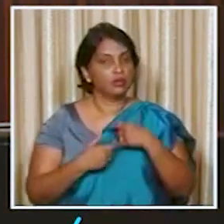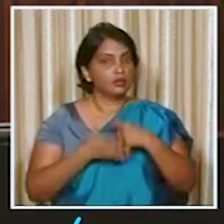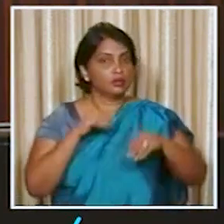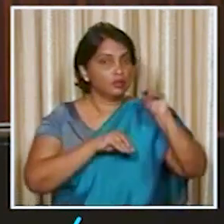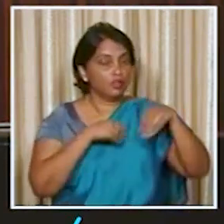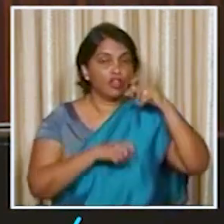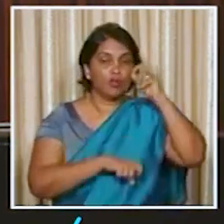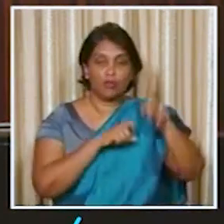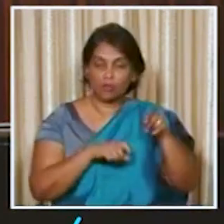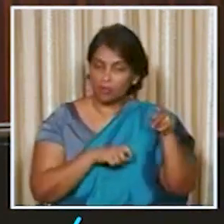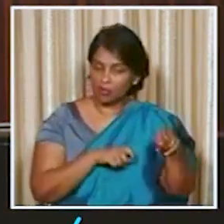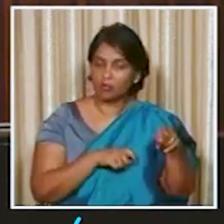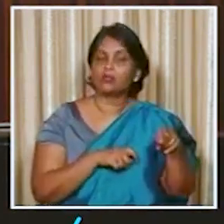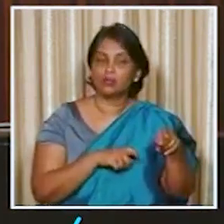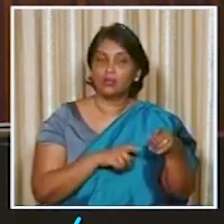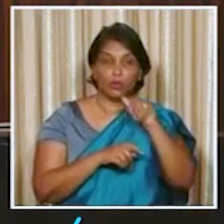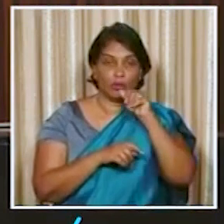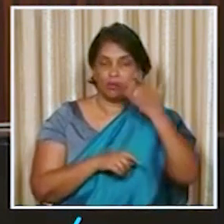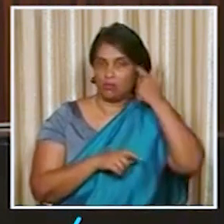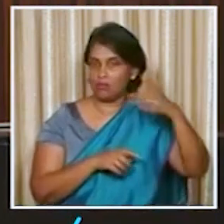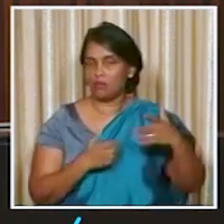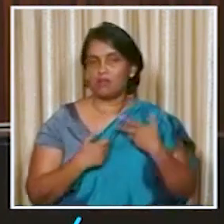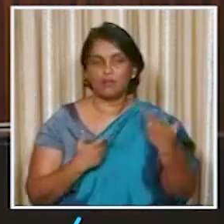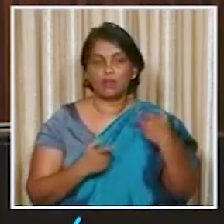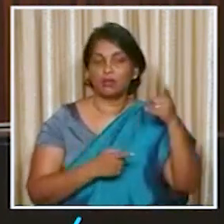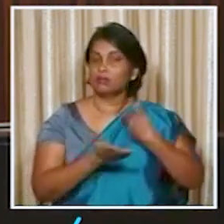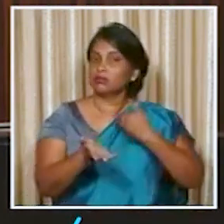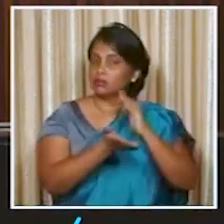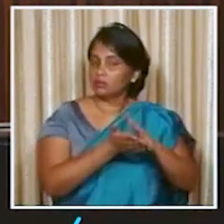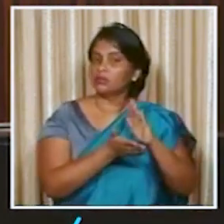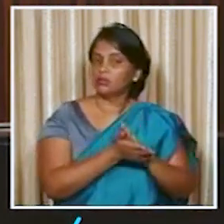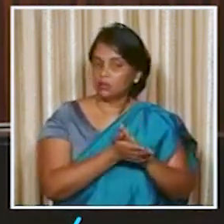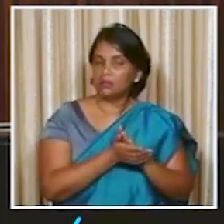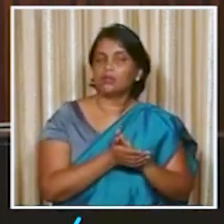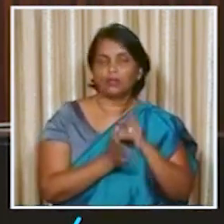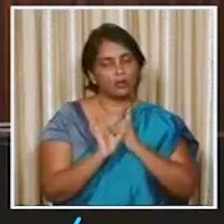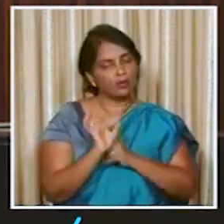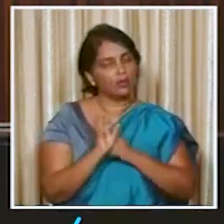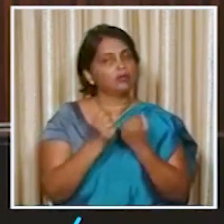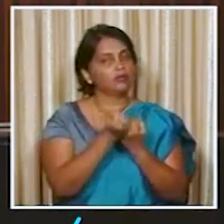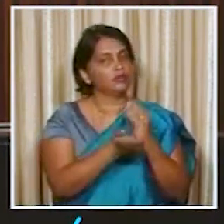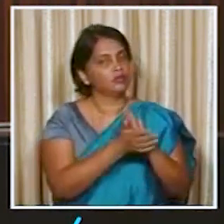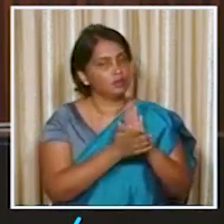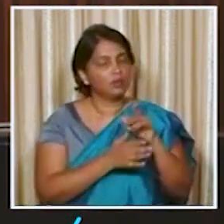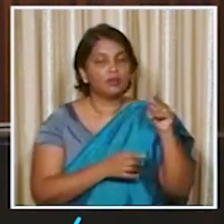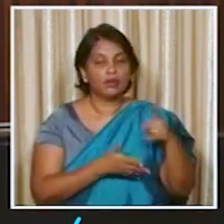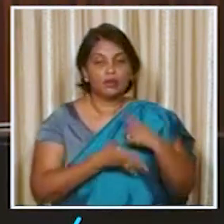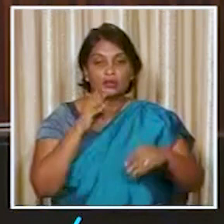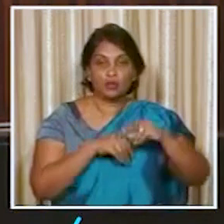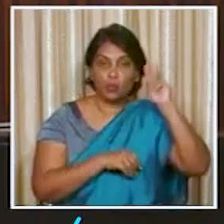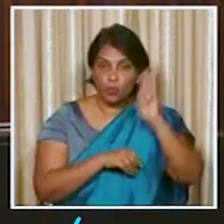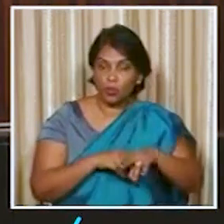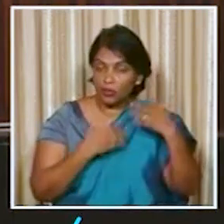දුන් ජනතාවට ජනතාව කිසි දිනක අමතක කර නැත ඔවුන්ට ඉටු විය යුතු උතුකම් මා සෑම විටම ඉටු කොට ඇති අතර එය ඡන්දය දිනූ